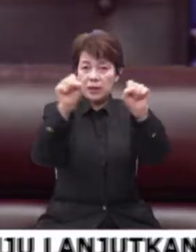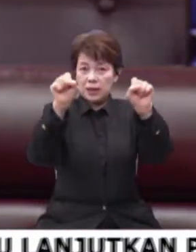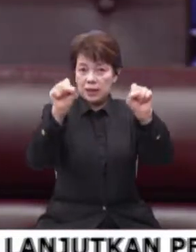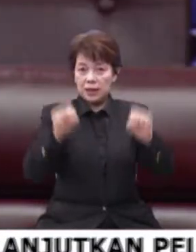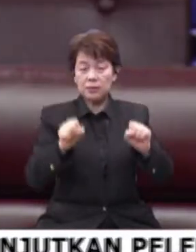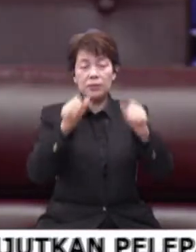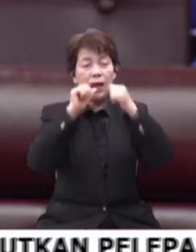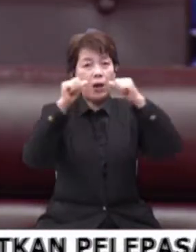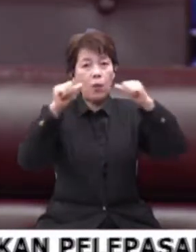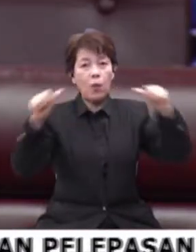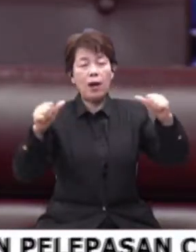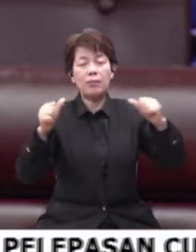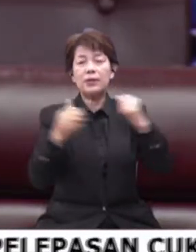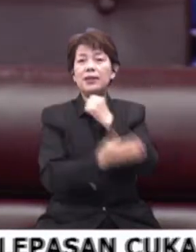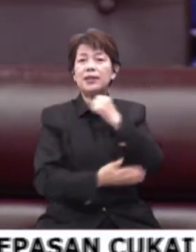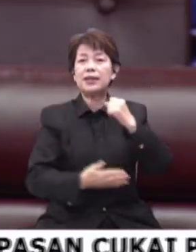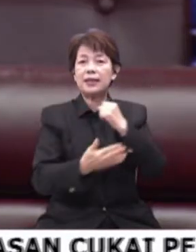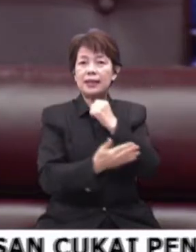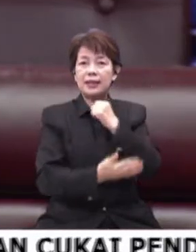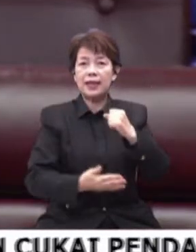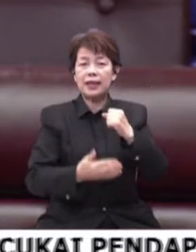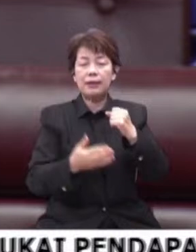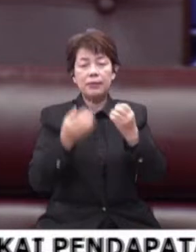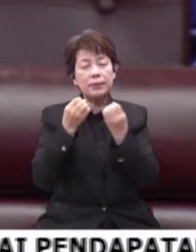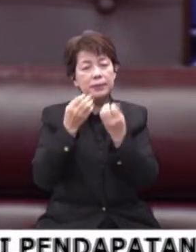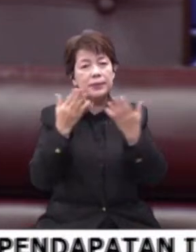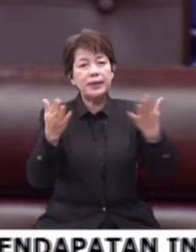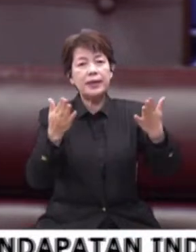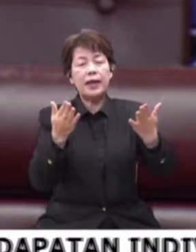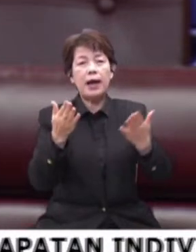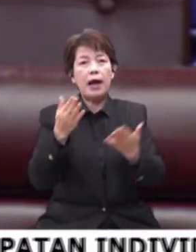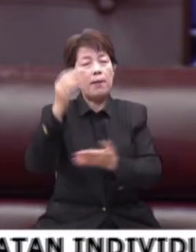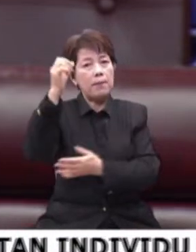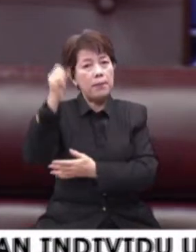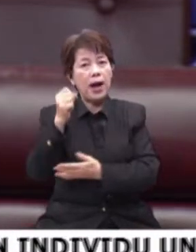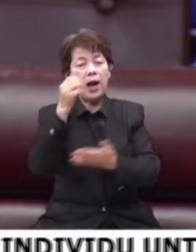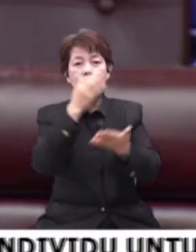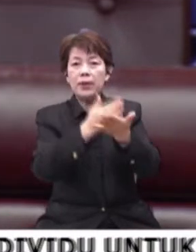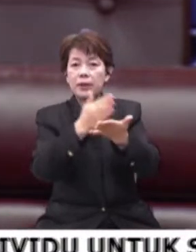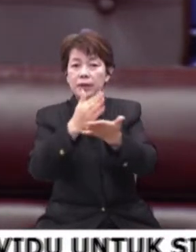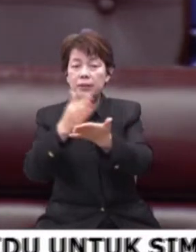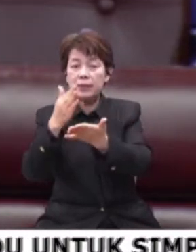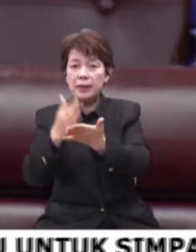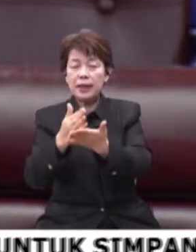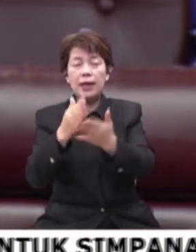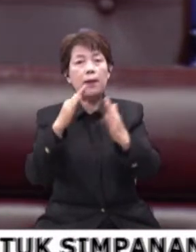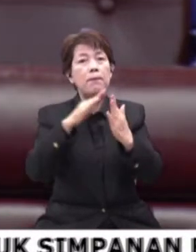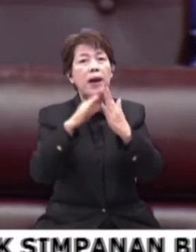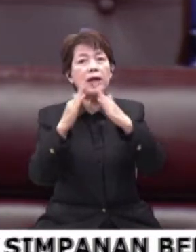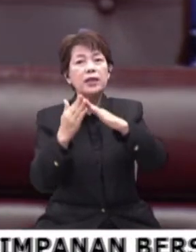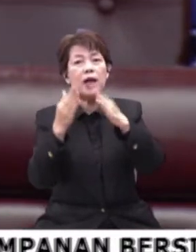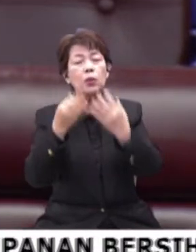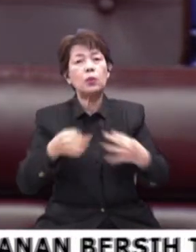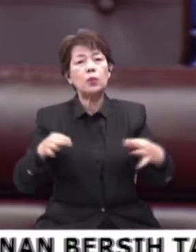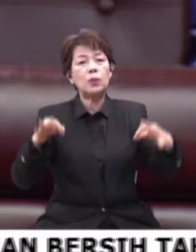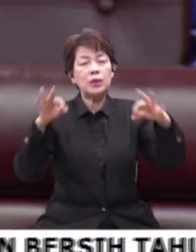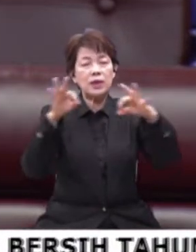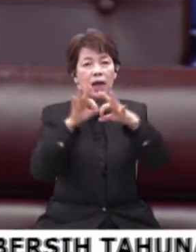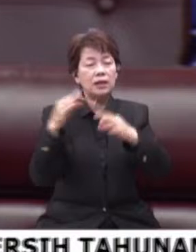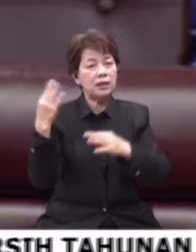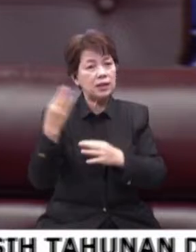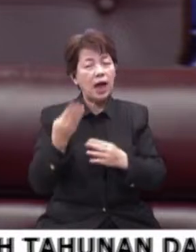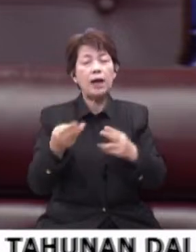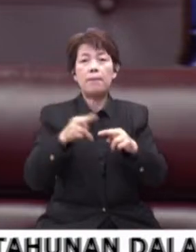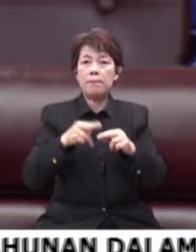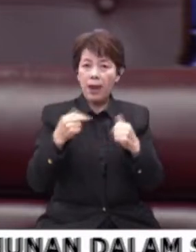ini bagi memastikan liputan prehematan bahas perhentian dimana-mana utama sedentasid senantiasa ditambah